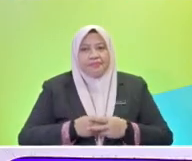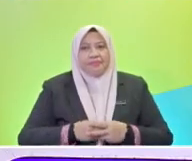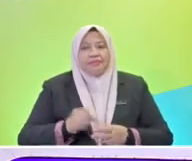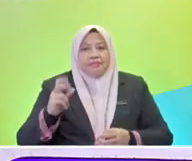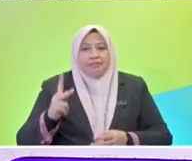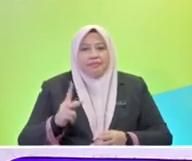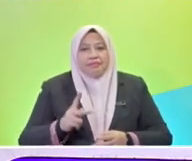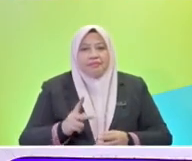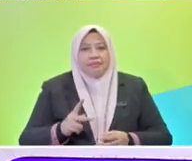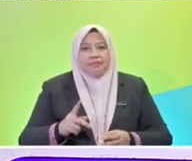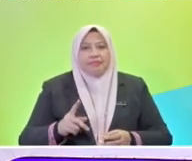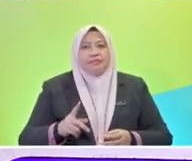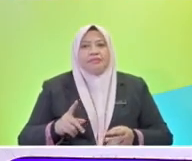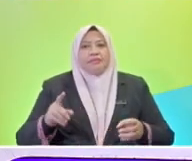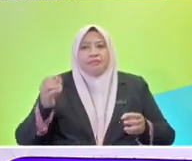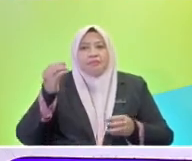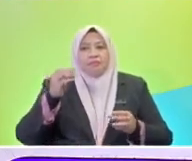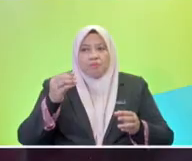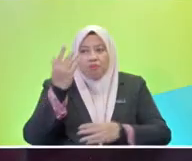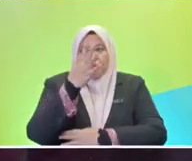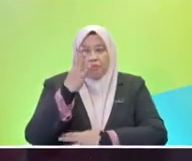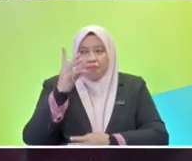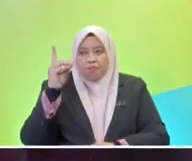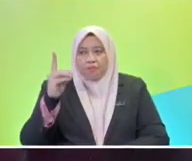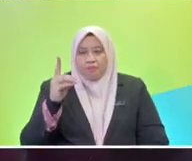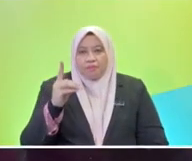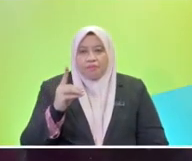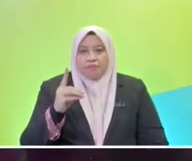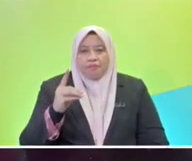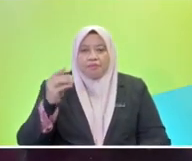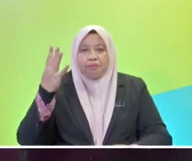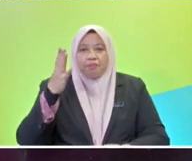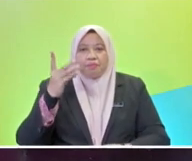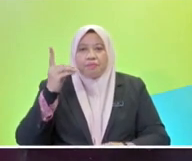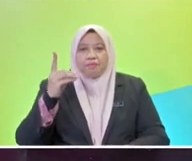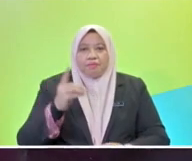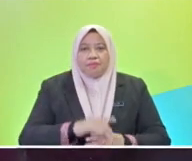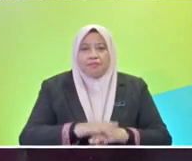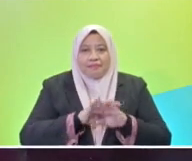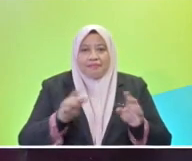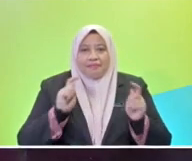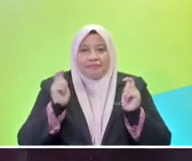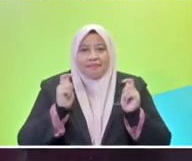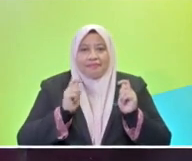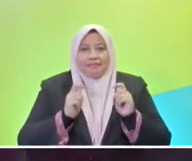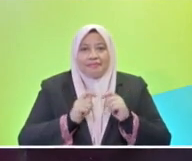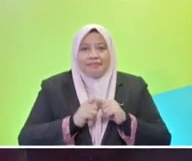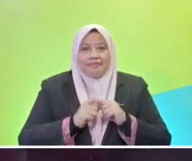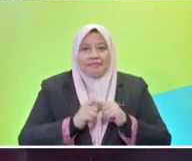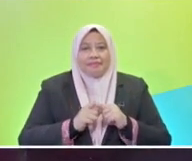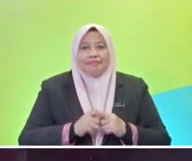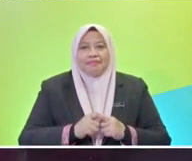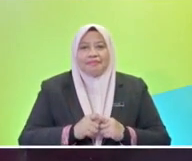Okey. Kita pergi ke seterusnya. Pokok D. Jom. Murid-murid semua. Pokok D. Jangan takut ya, Akmal. Okey.